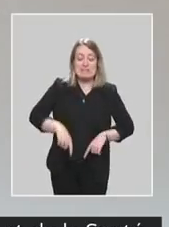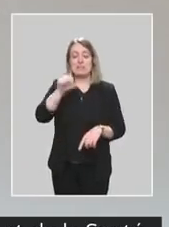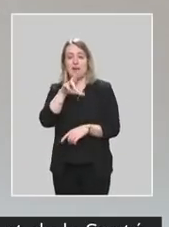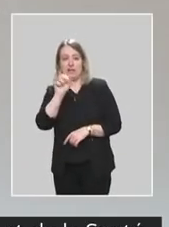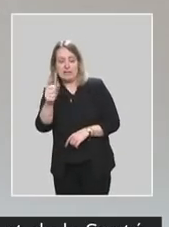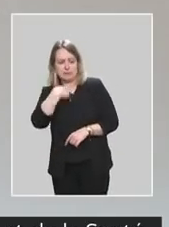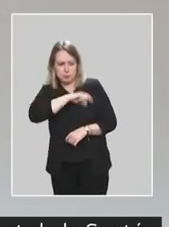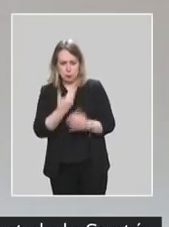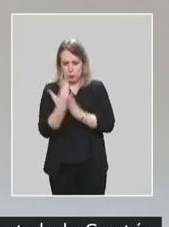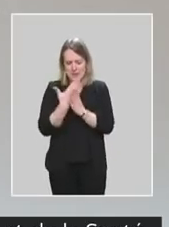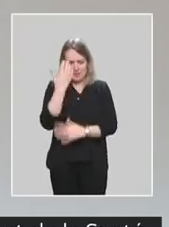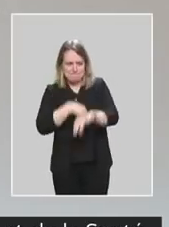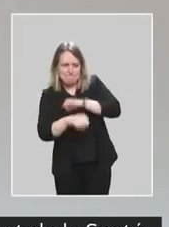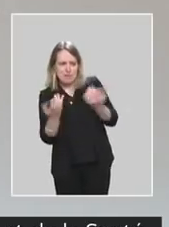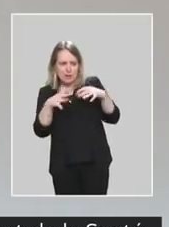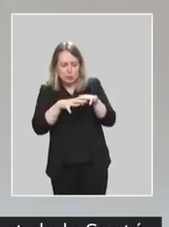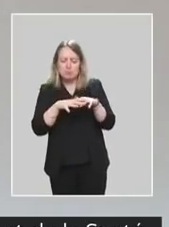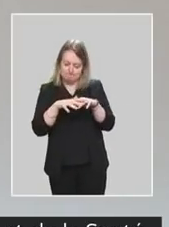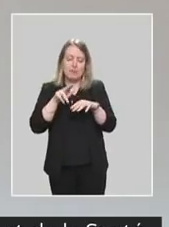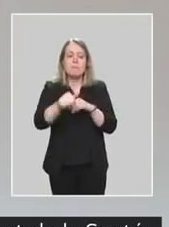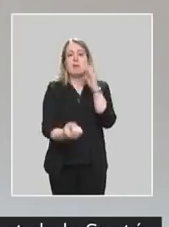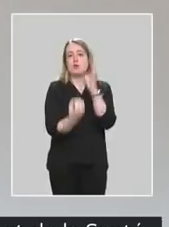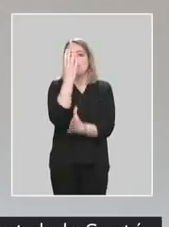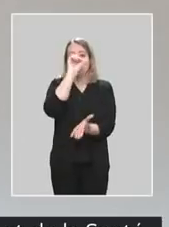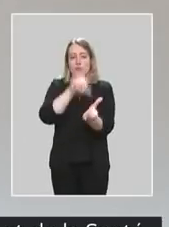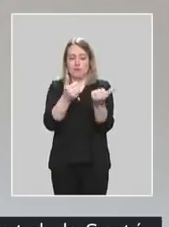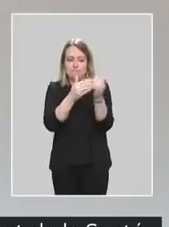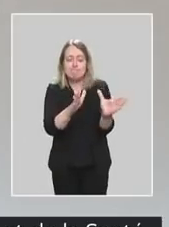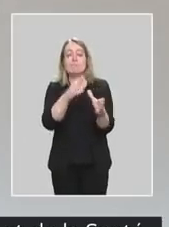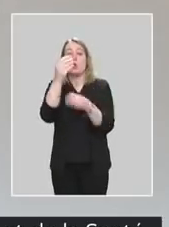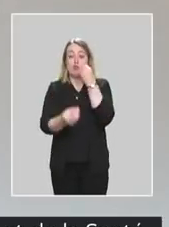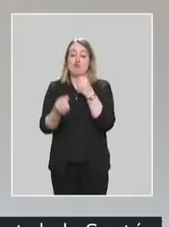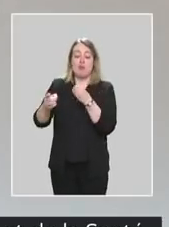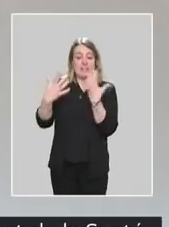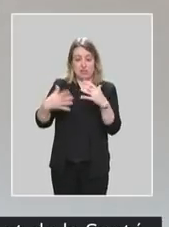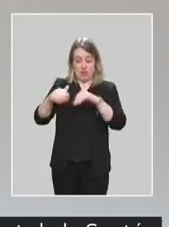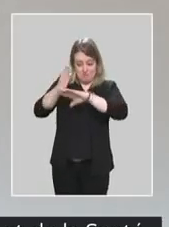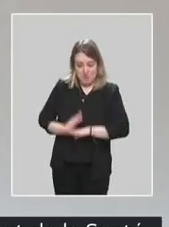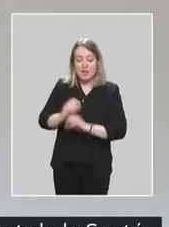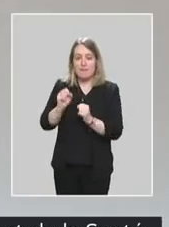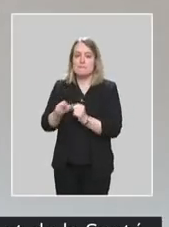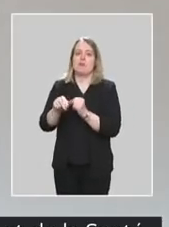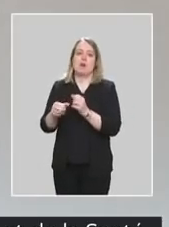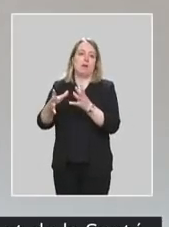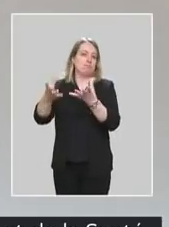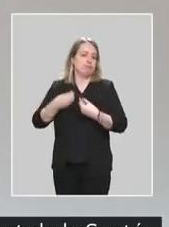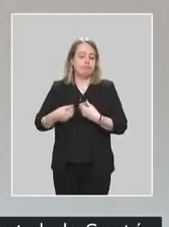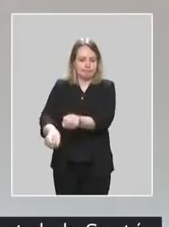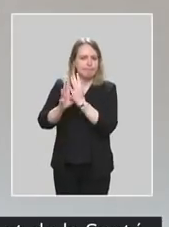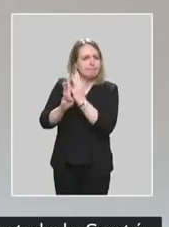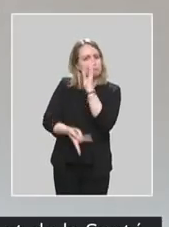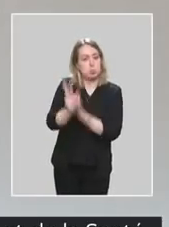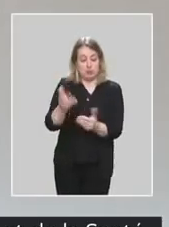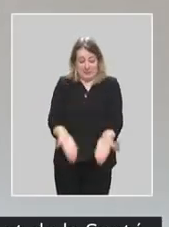préfets, nous allons ouvrir, rouvrir ou amplifier les centres de vaccination existants, et ce, dès ce week-end,